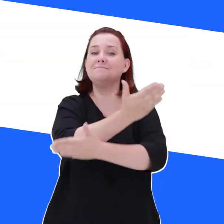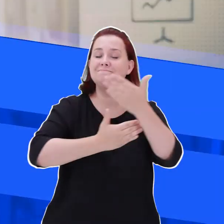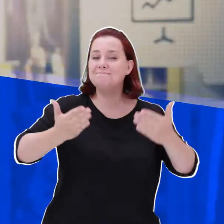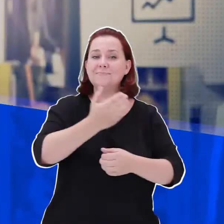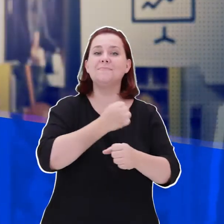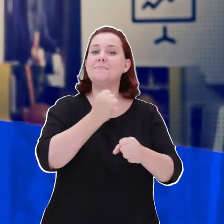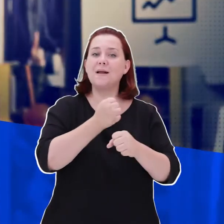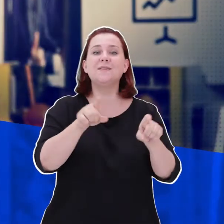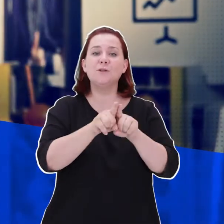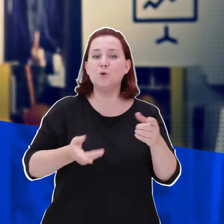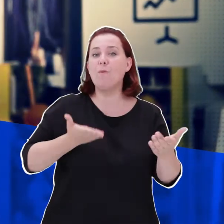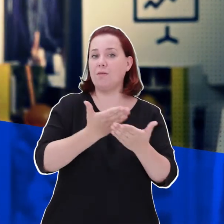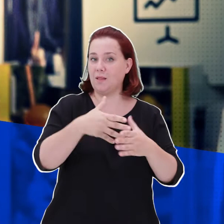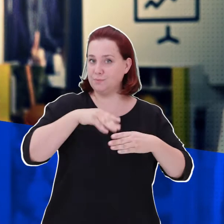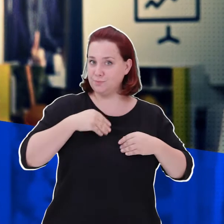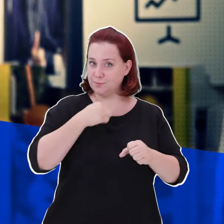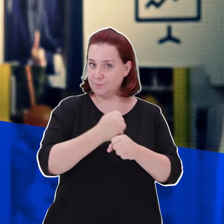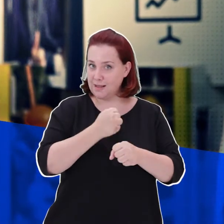zatrudnienie.